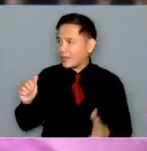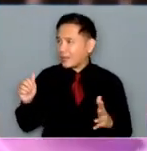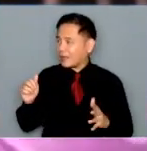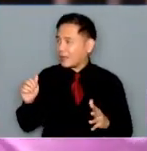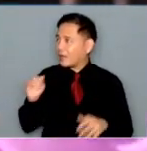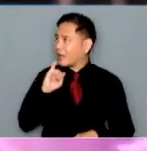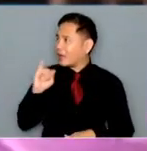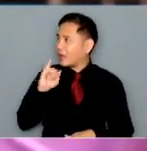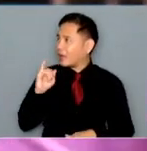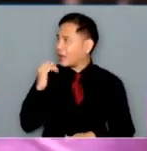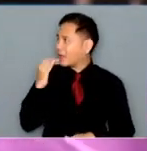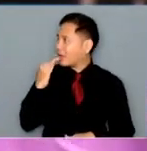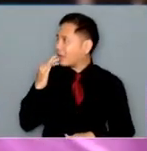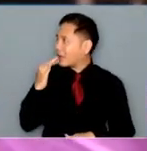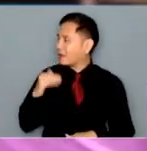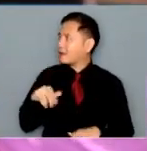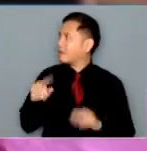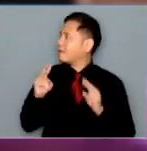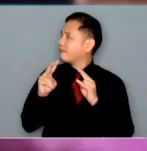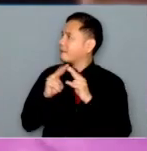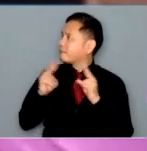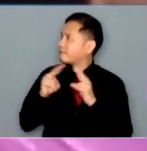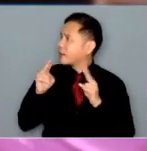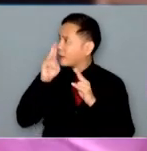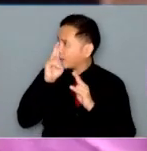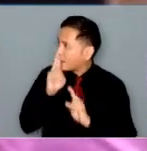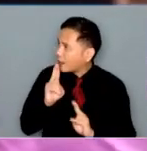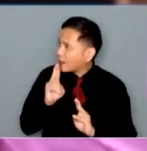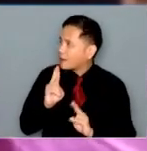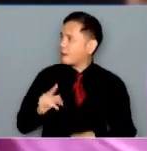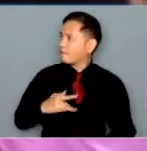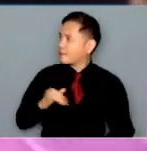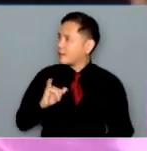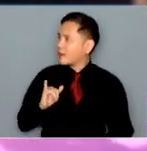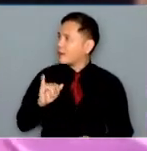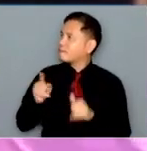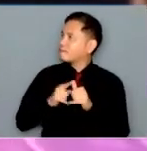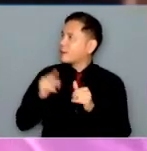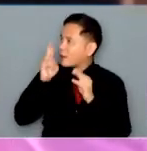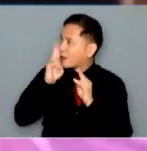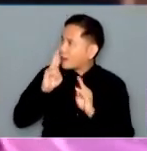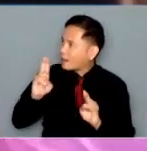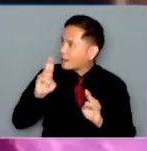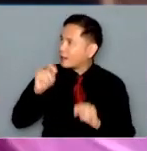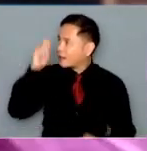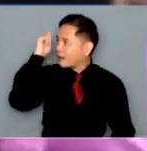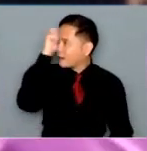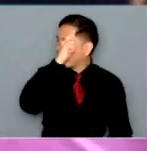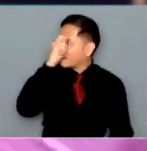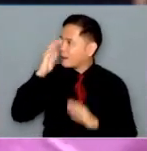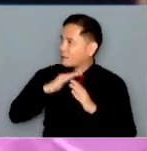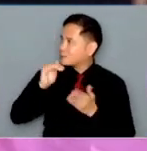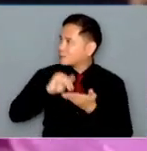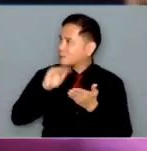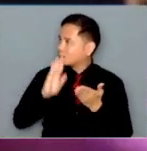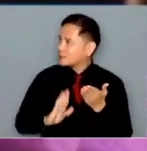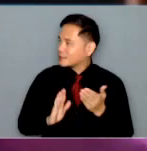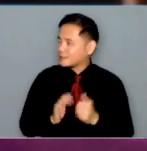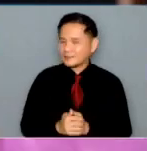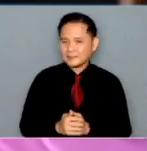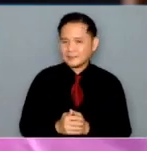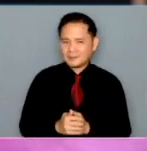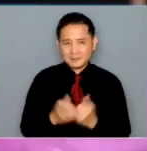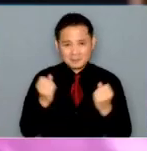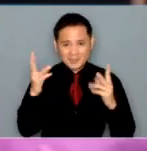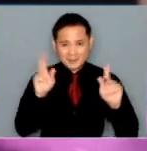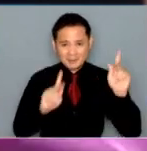is a very honor. I feel like I am the first honor, a valedictorian in attending an AAA. Maraming netizen ang natuwa sa